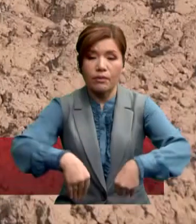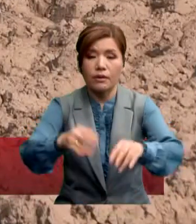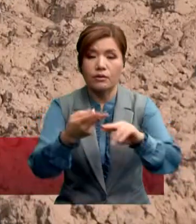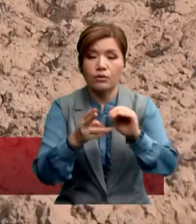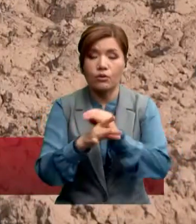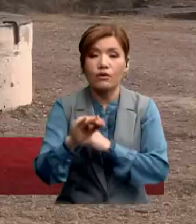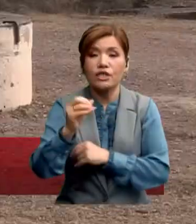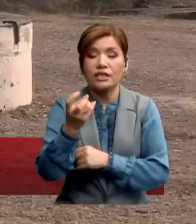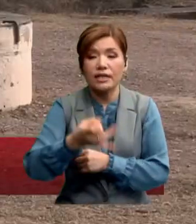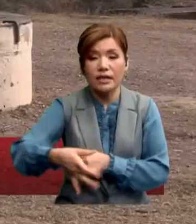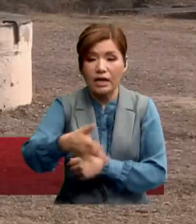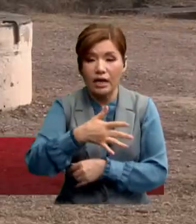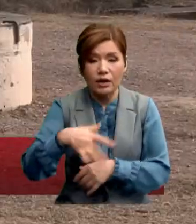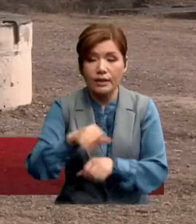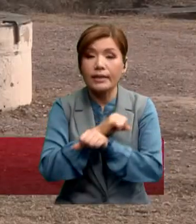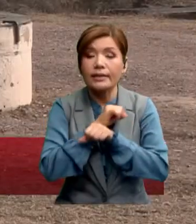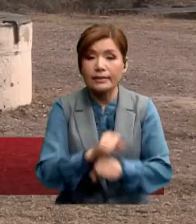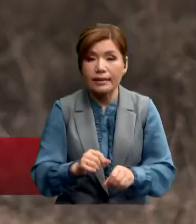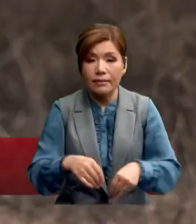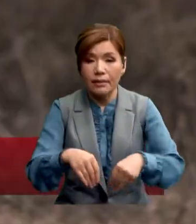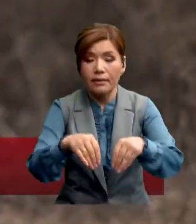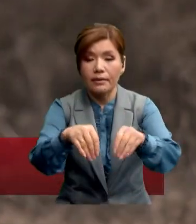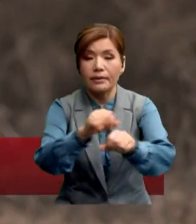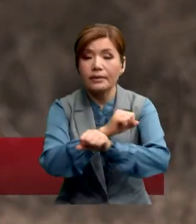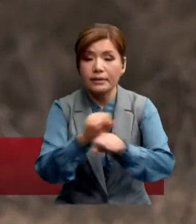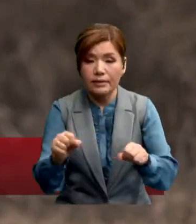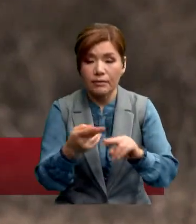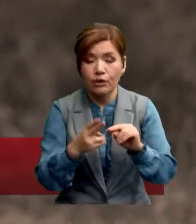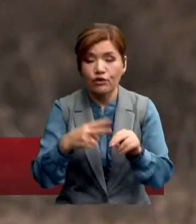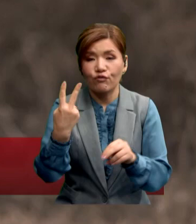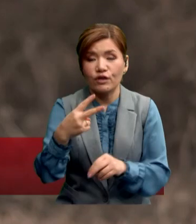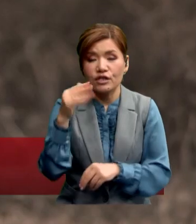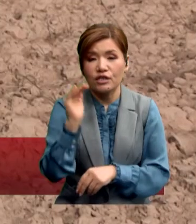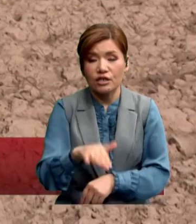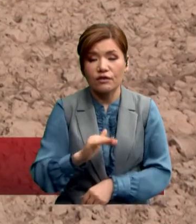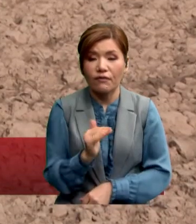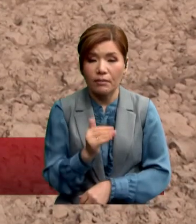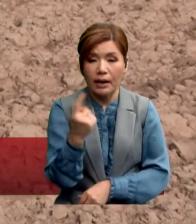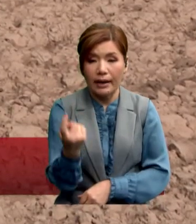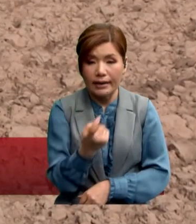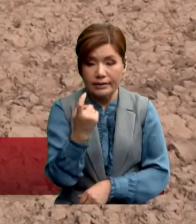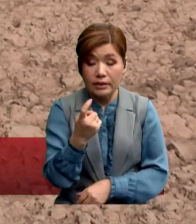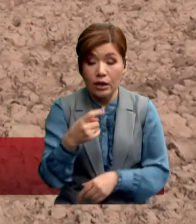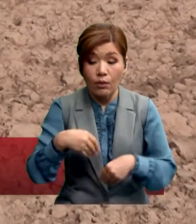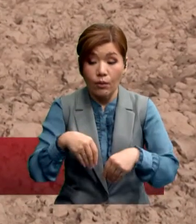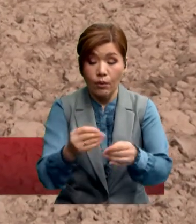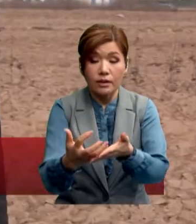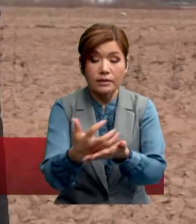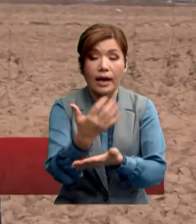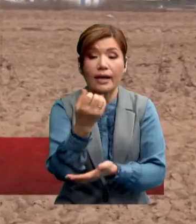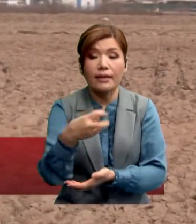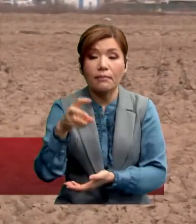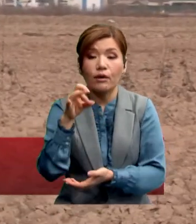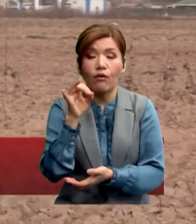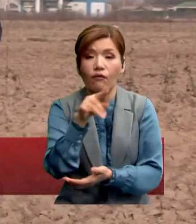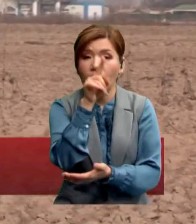процедуры В житисайском районе нельзя приступать к посевной компании а здесь 20 тысяч фермерских хозяйств урожай сапарбека адамбекова